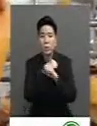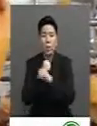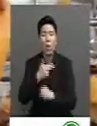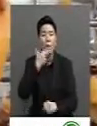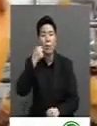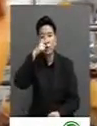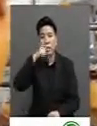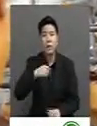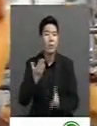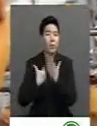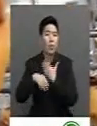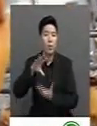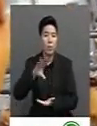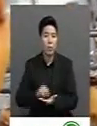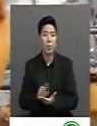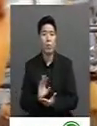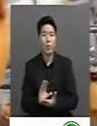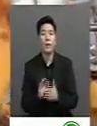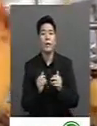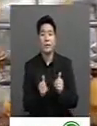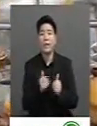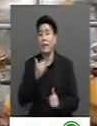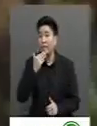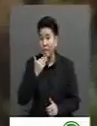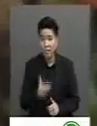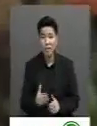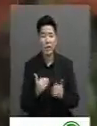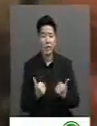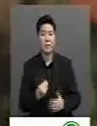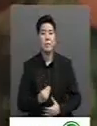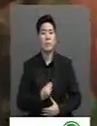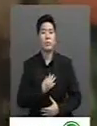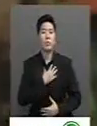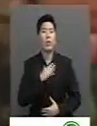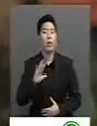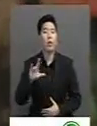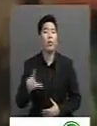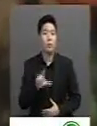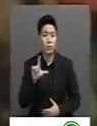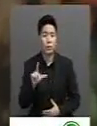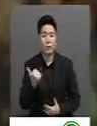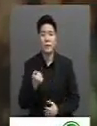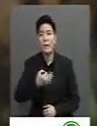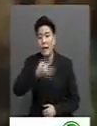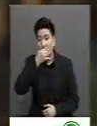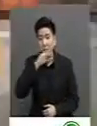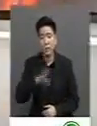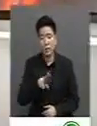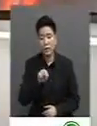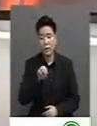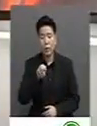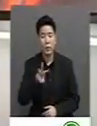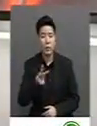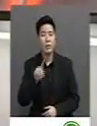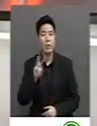ไทยโบราณให้คงอยู่คู่แผ่นดินบ้านเกิดได้อย่างภาคภูมิใจด้วยพิกัดคำกินนาว26ร